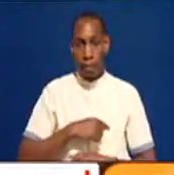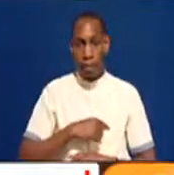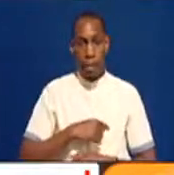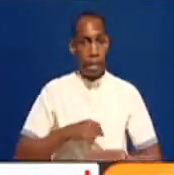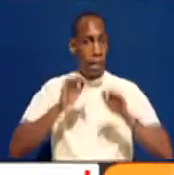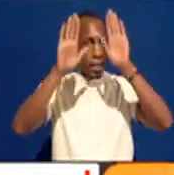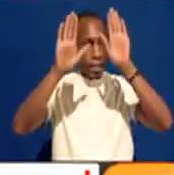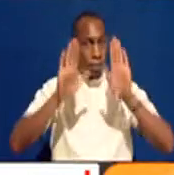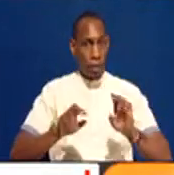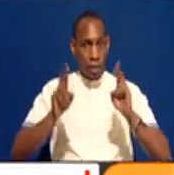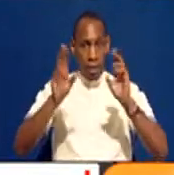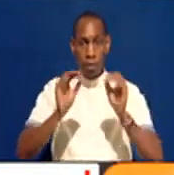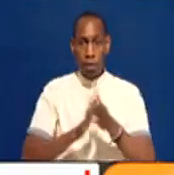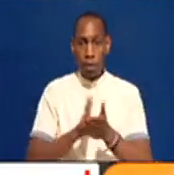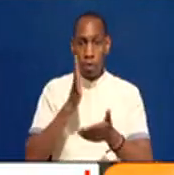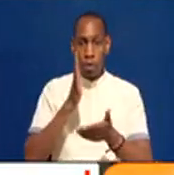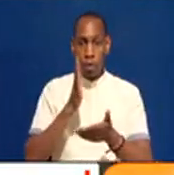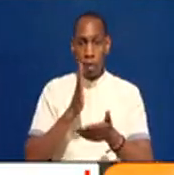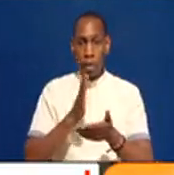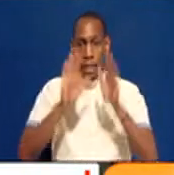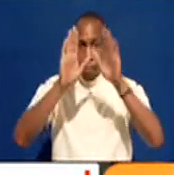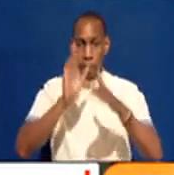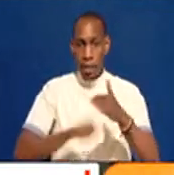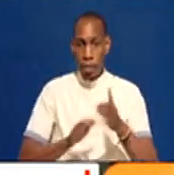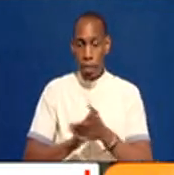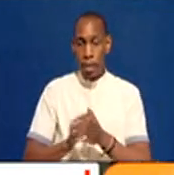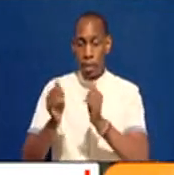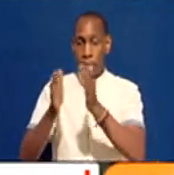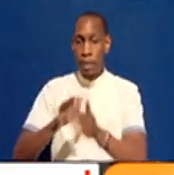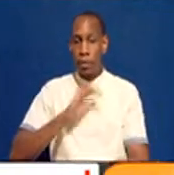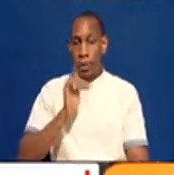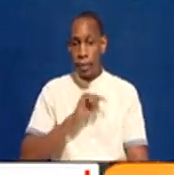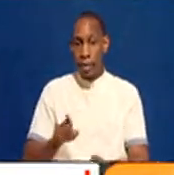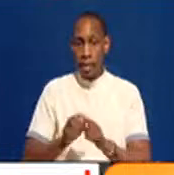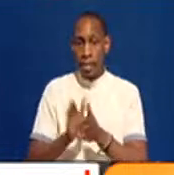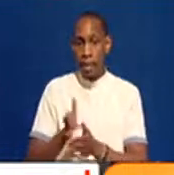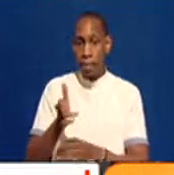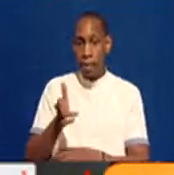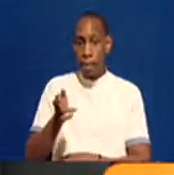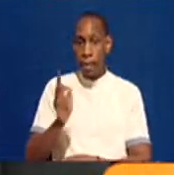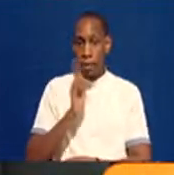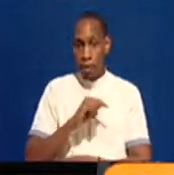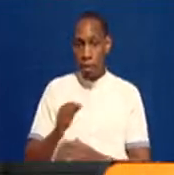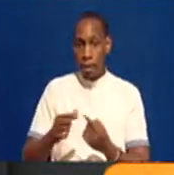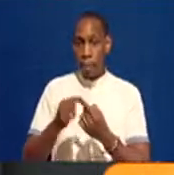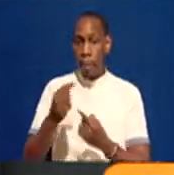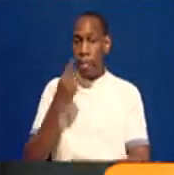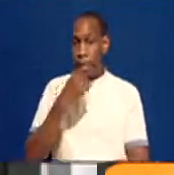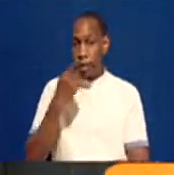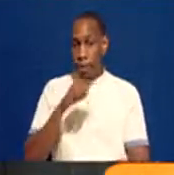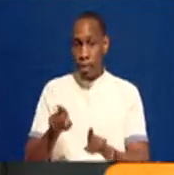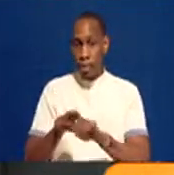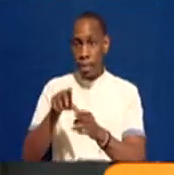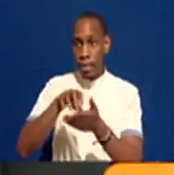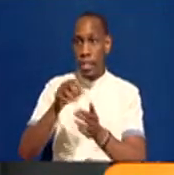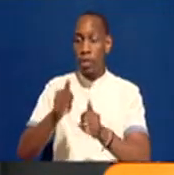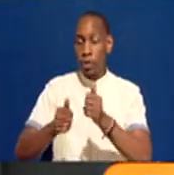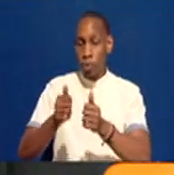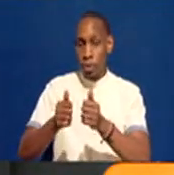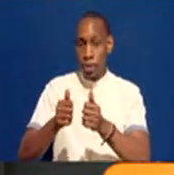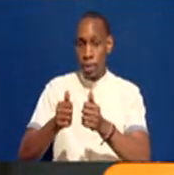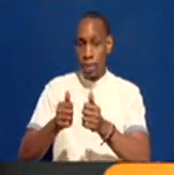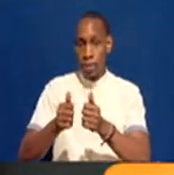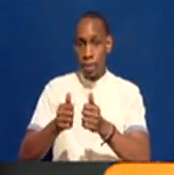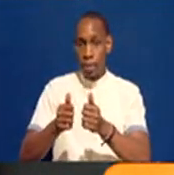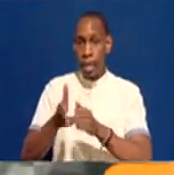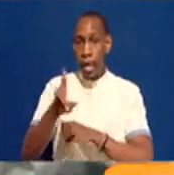critical issue. The fact is Arshad is dead and someone shot. Yes. Whose bullet was that? And under what circumstances? And